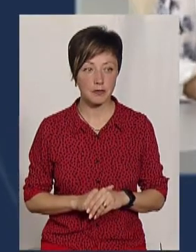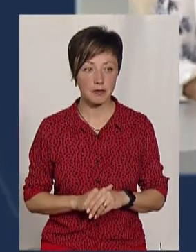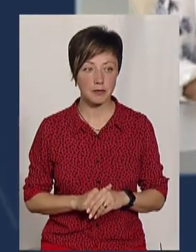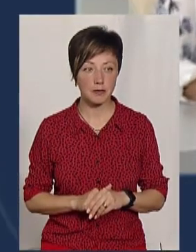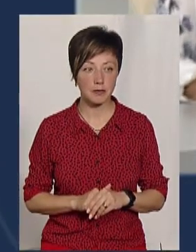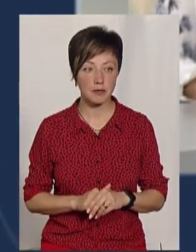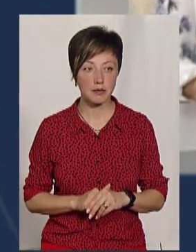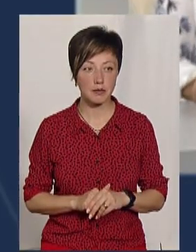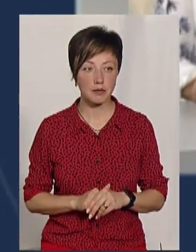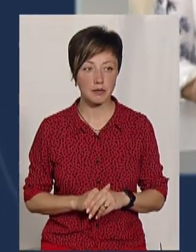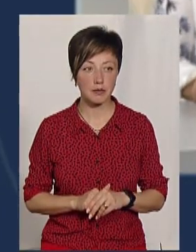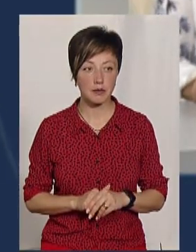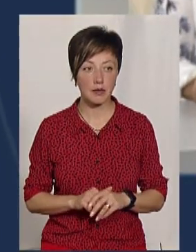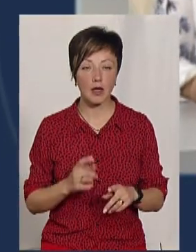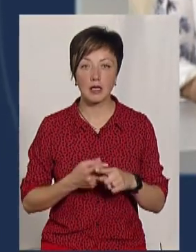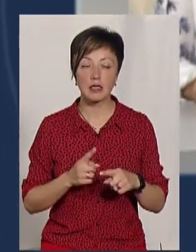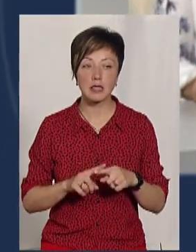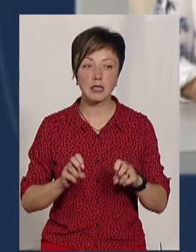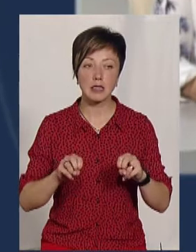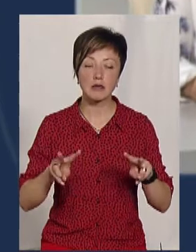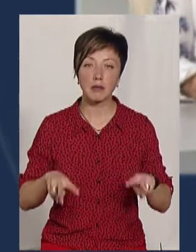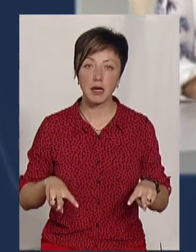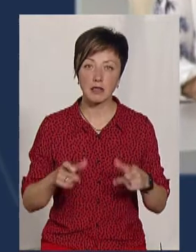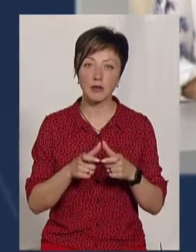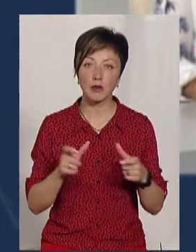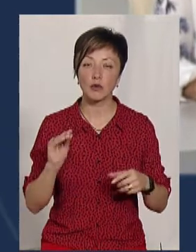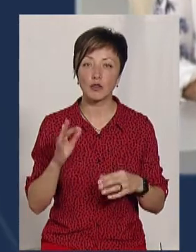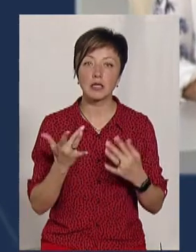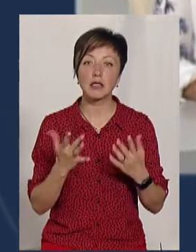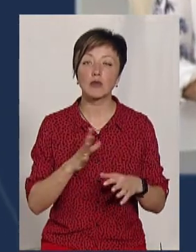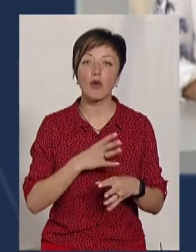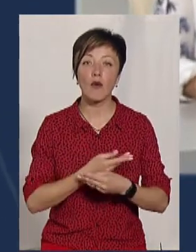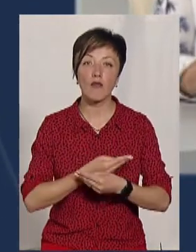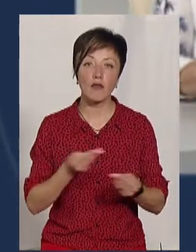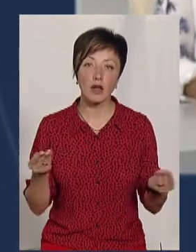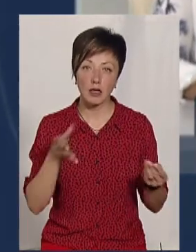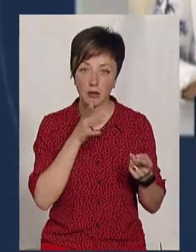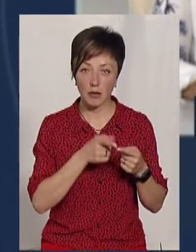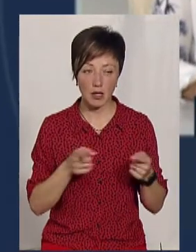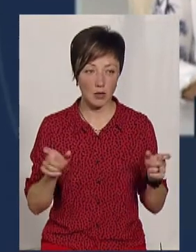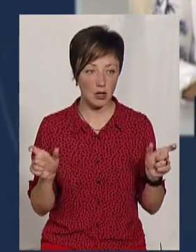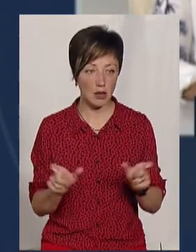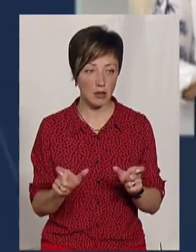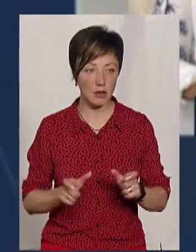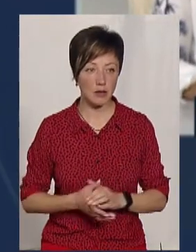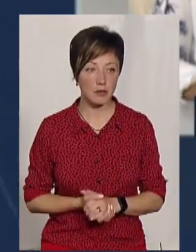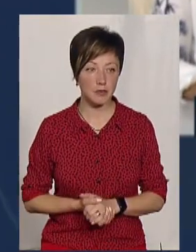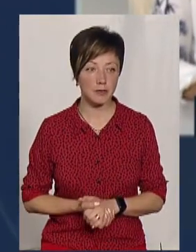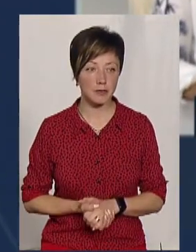Ще таке запитання. Оці спецквитки, посвідчення, скільки їх взагалі було видано за період карантину?